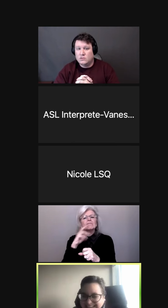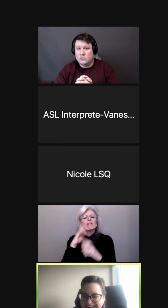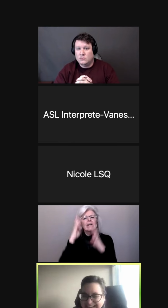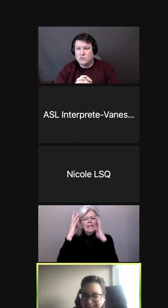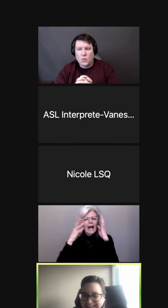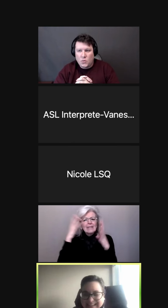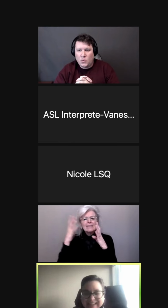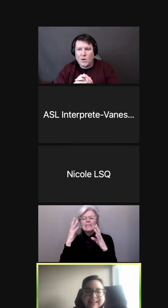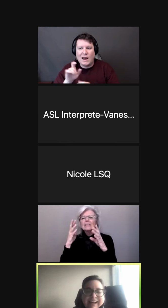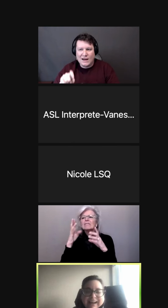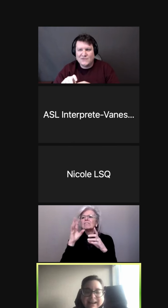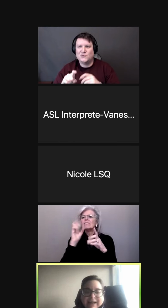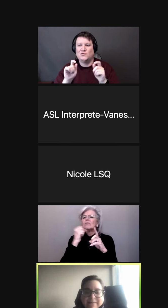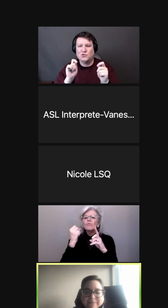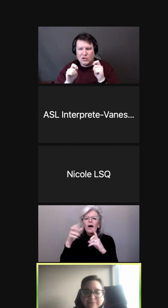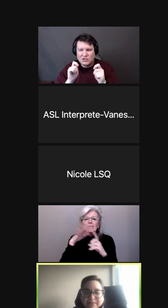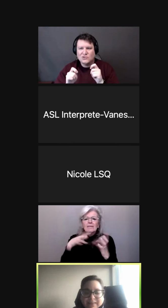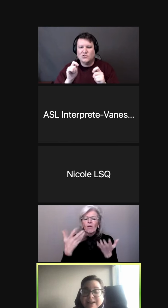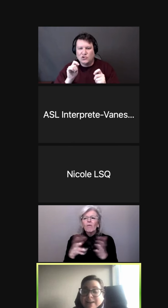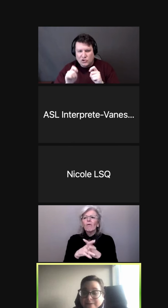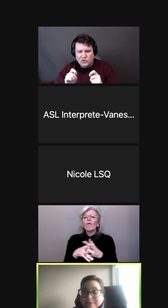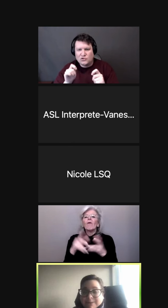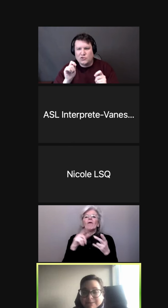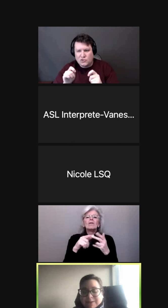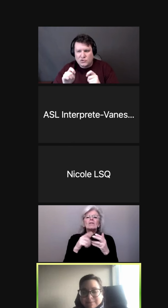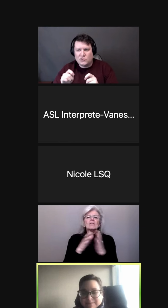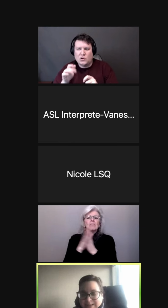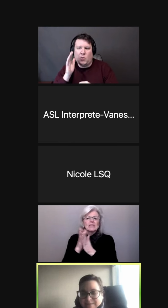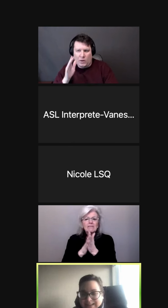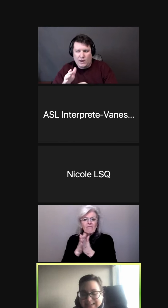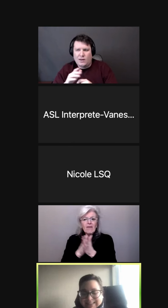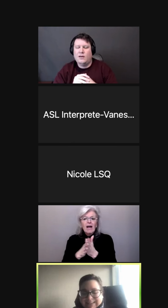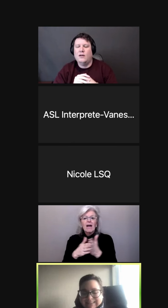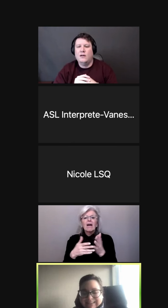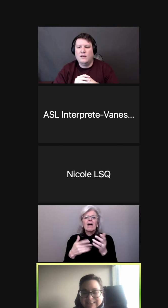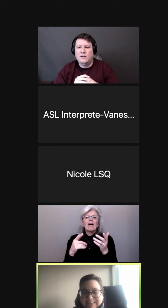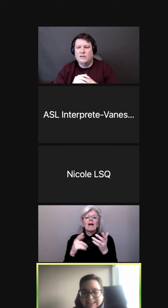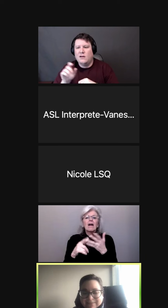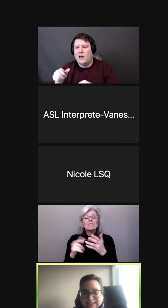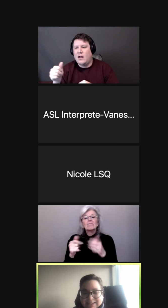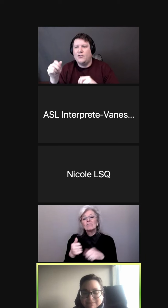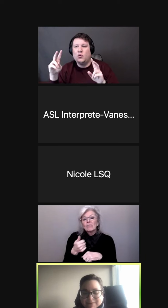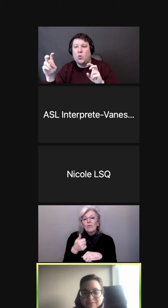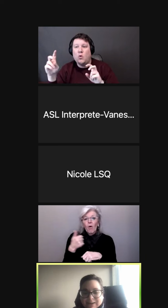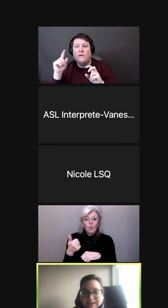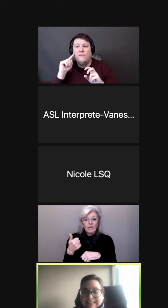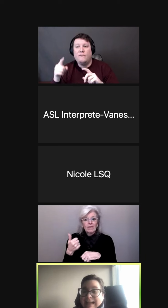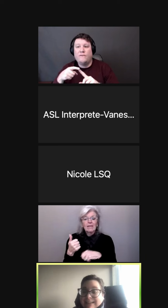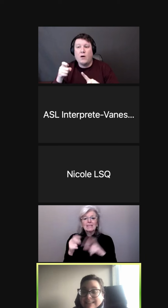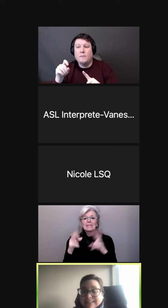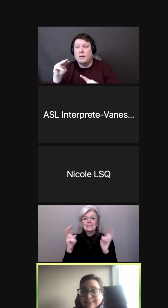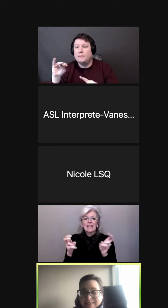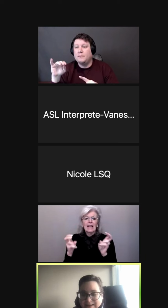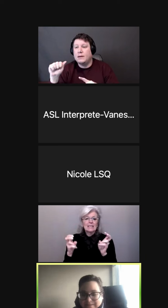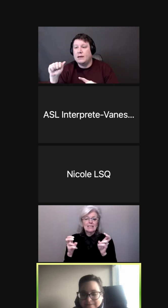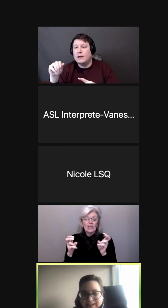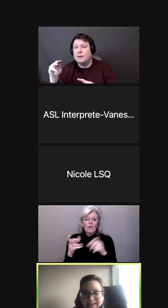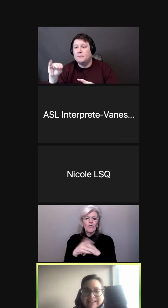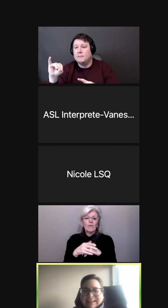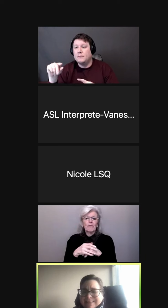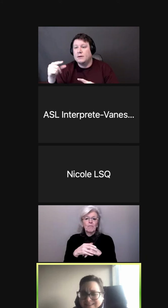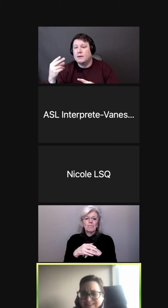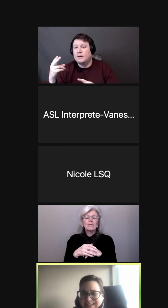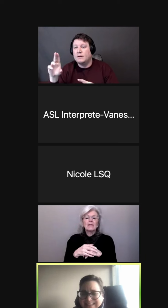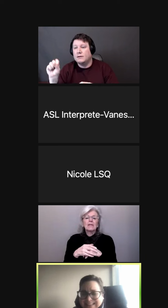situations. C'est motivant.'est une autre citation de Mya Ming qui était